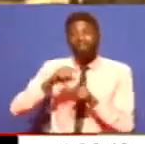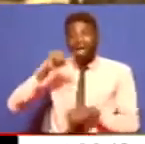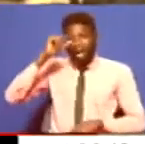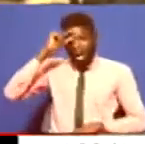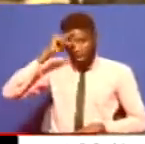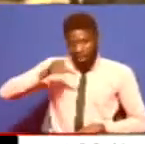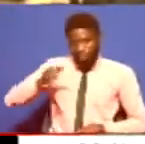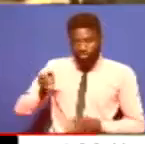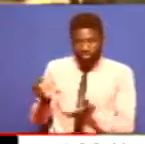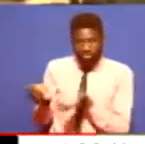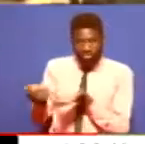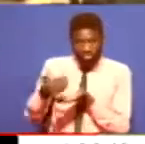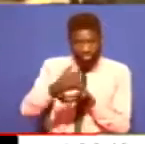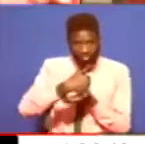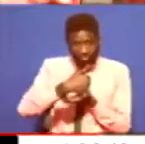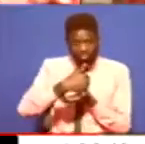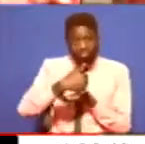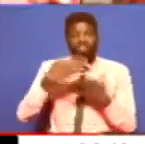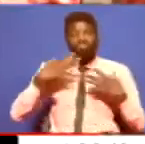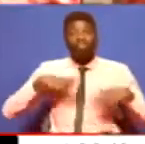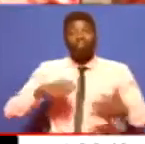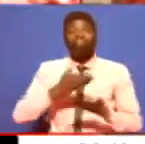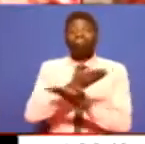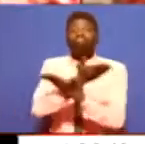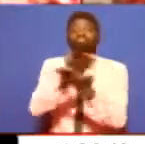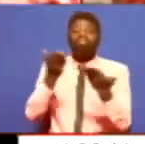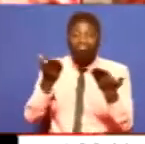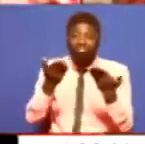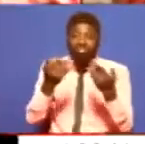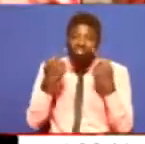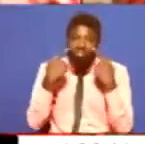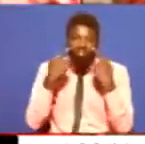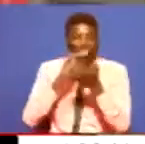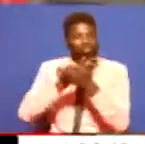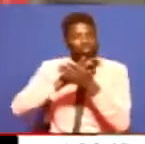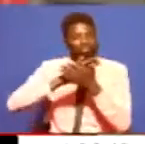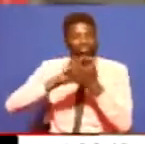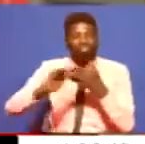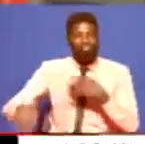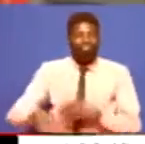ya county haifikii wananchi. For Lunchtime News, I'm Safin Achieng Ouma.